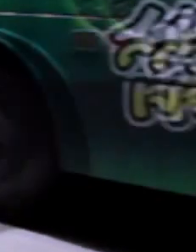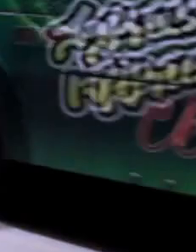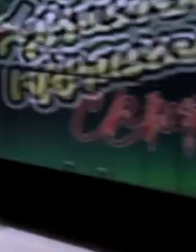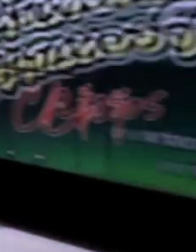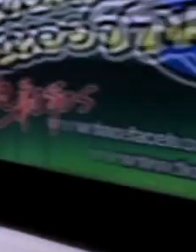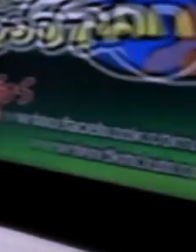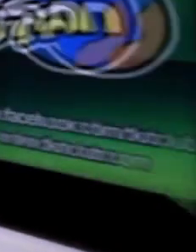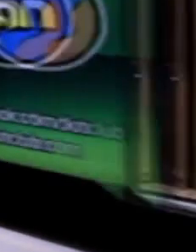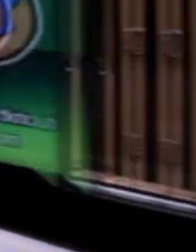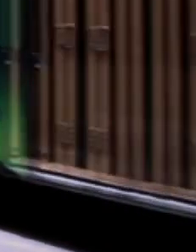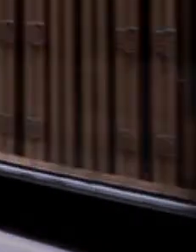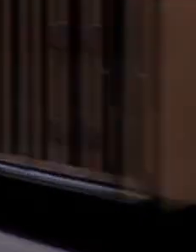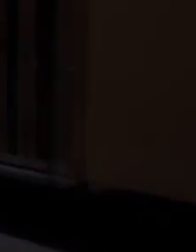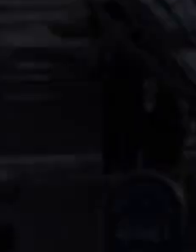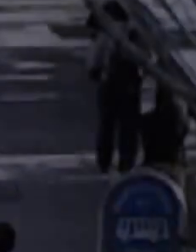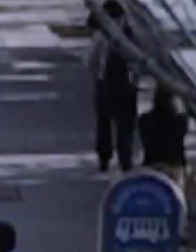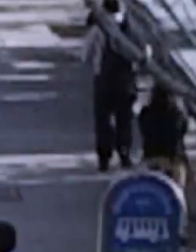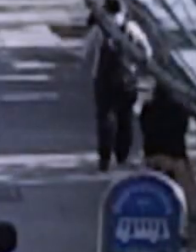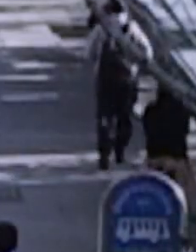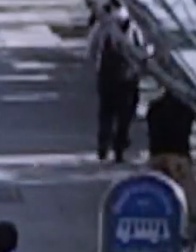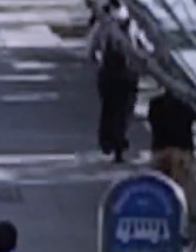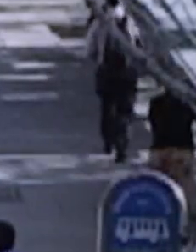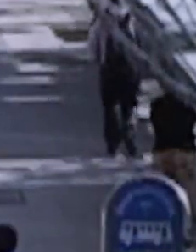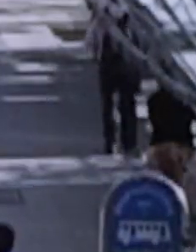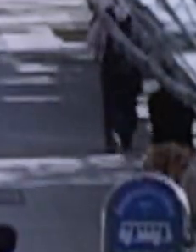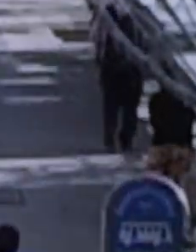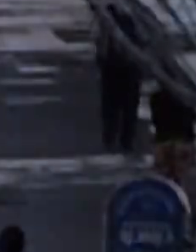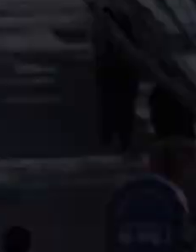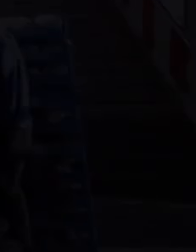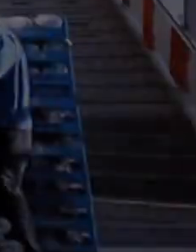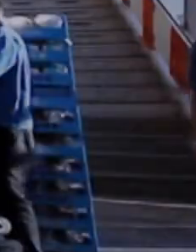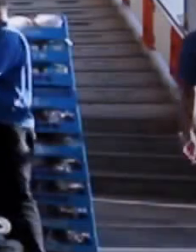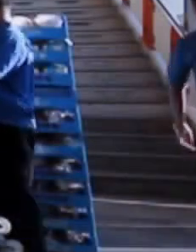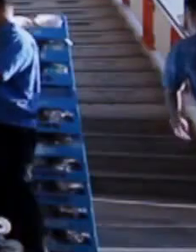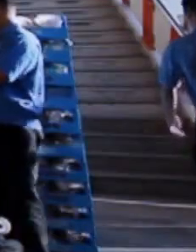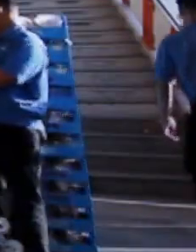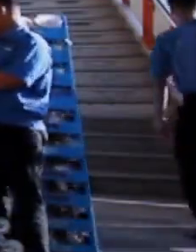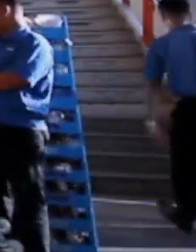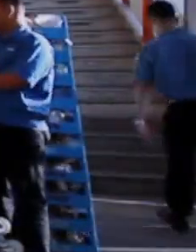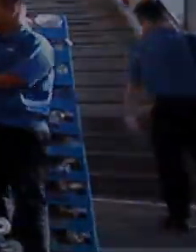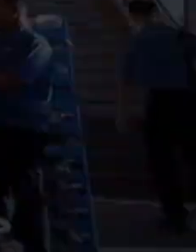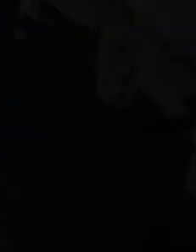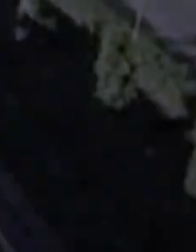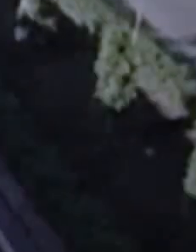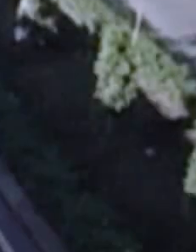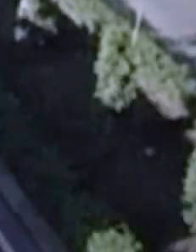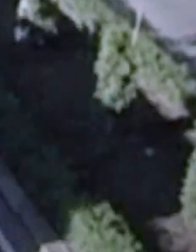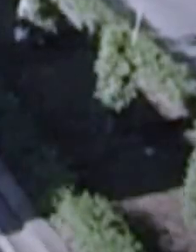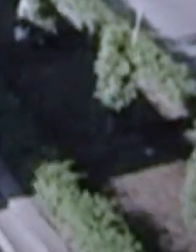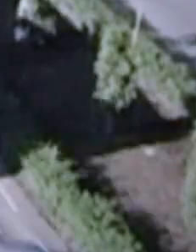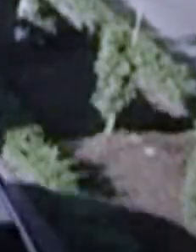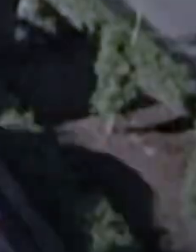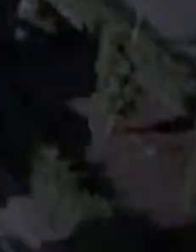เราให้บริการขนส่งมวลชนที่ครอบคลุมพื้นที่ส่วนใหญ่ในกรุงเทพและปริมณฑ